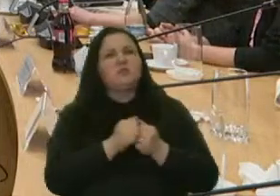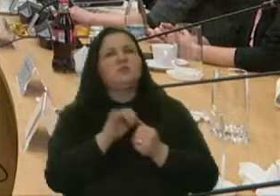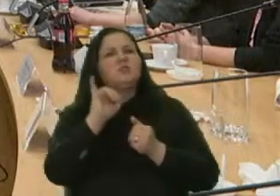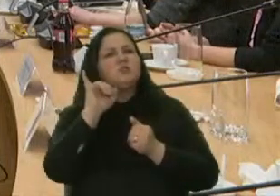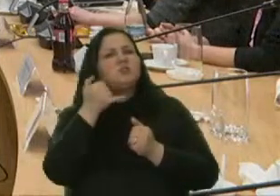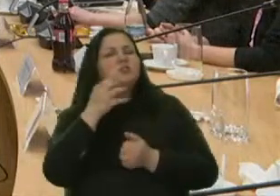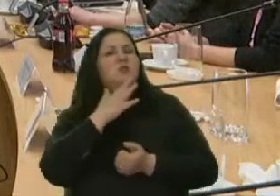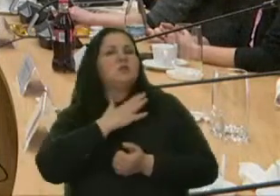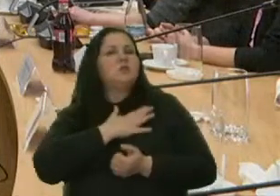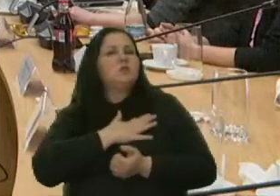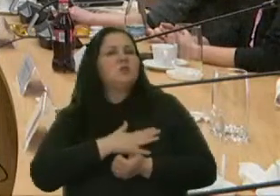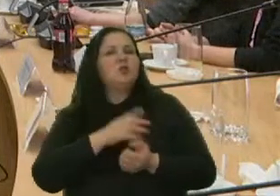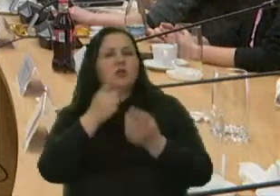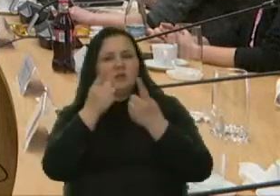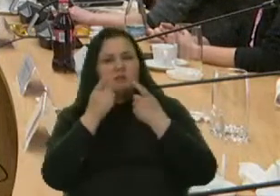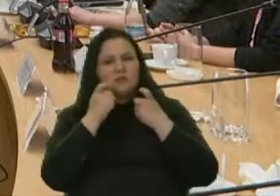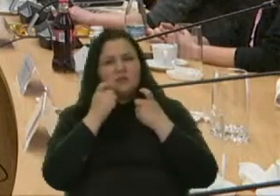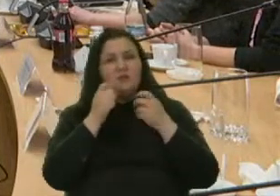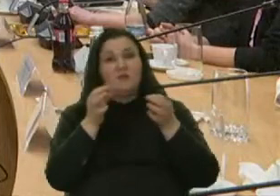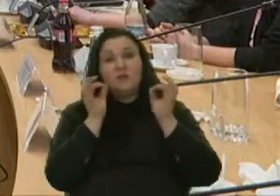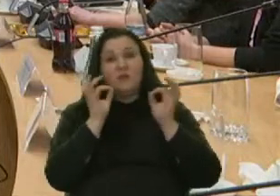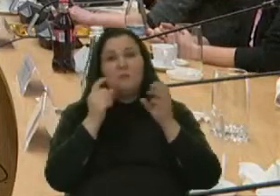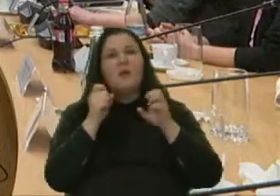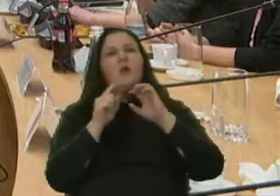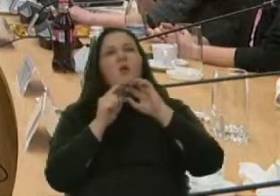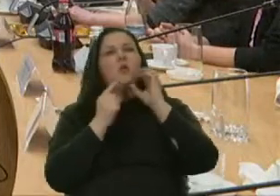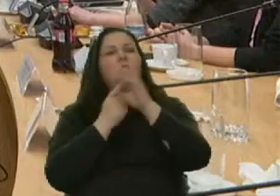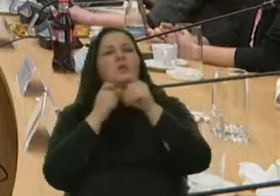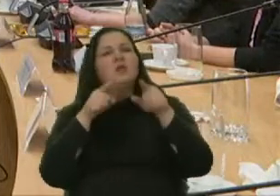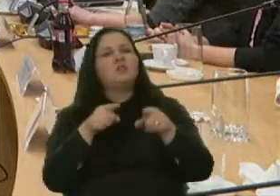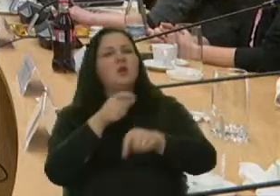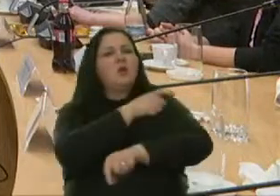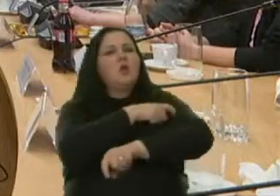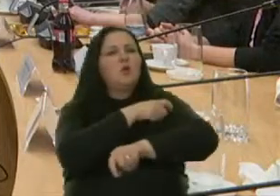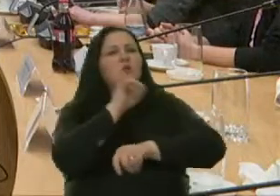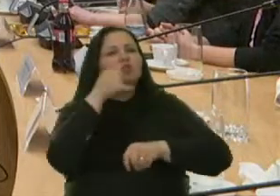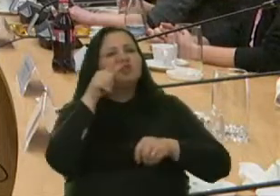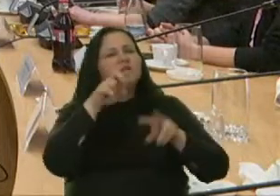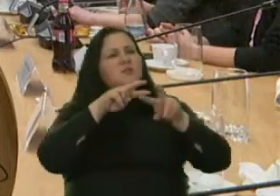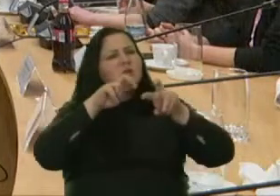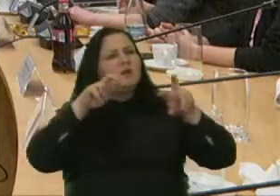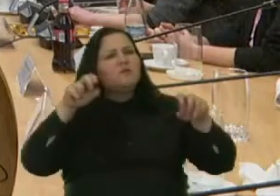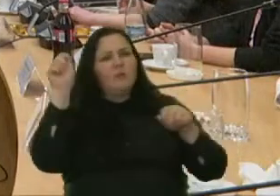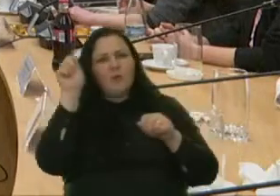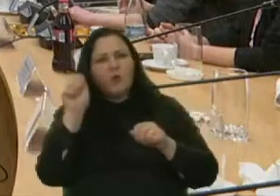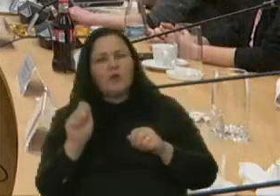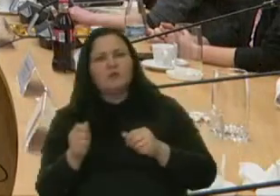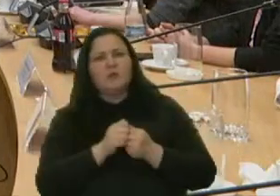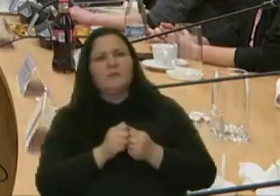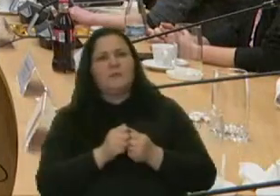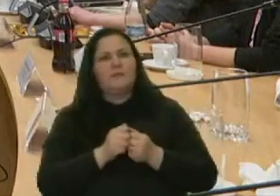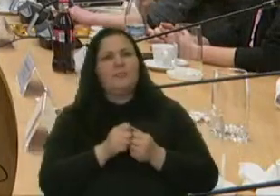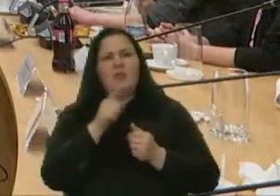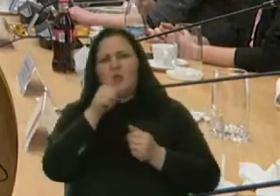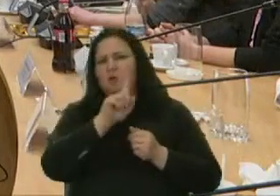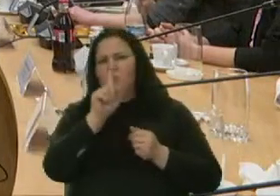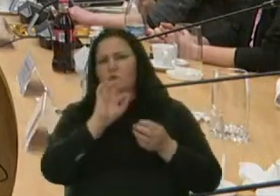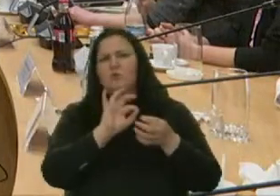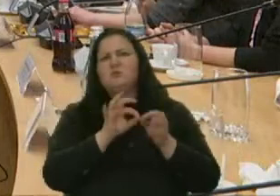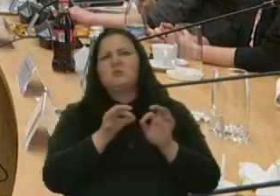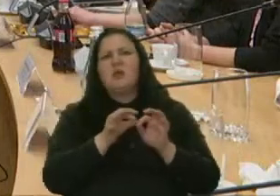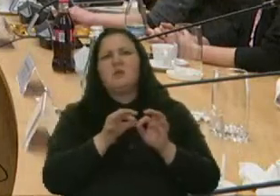și să dorim să vină specialiști pe cultură în această comisie și ei să evalueze proiectele nu Asta nu înseamnă